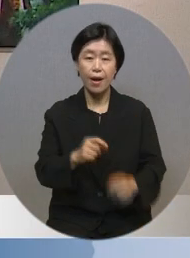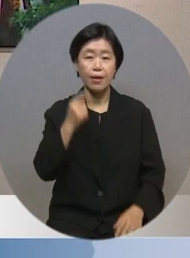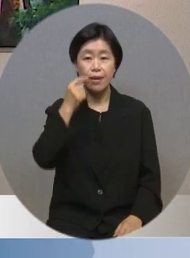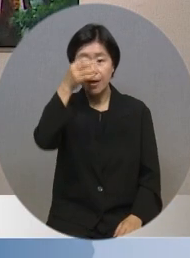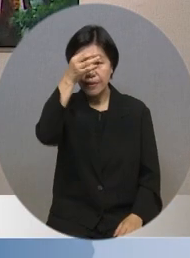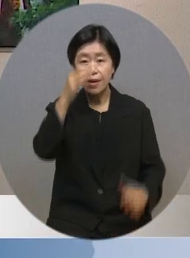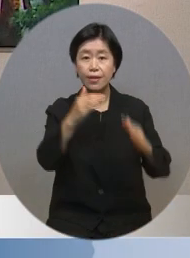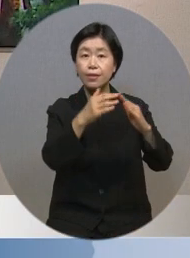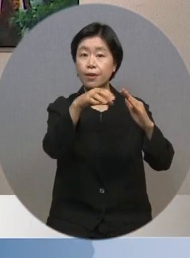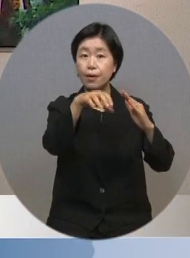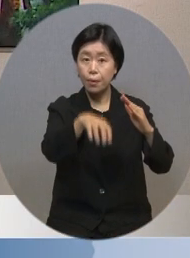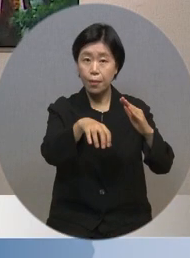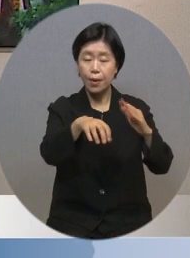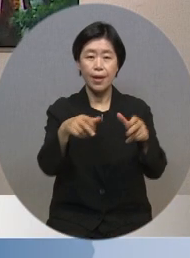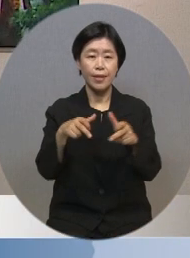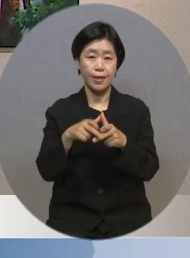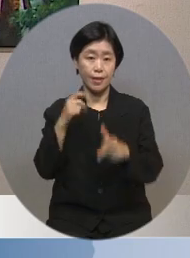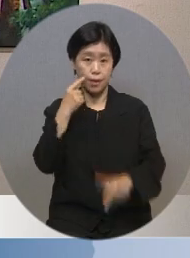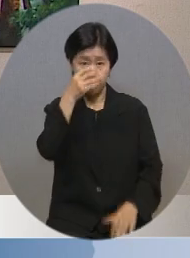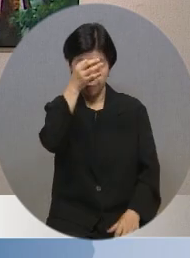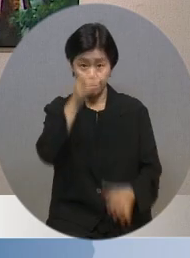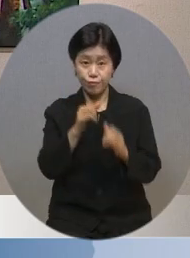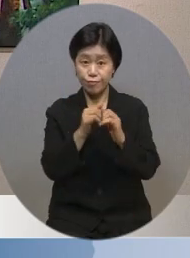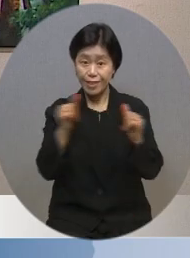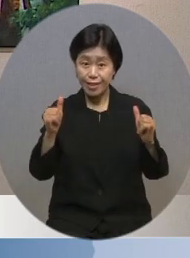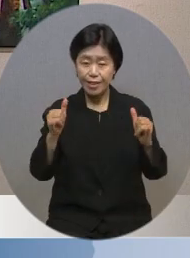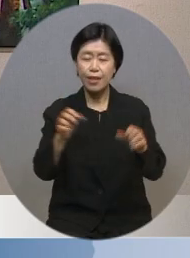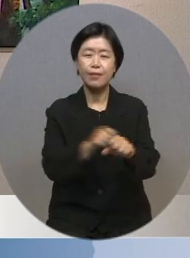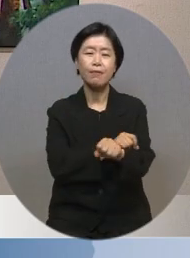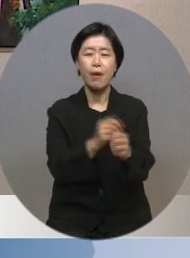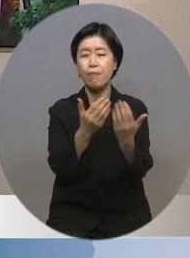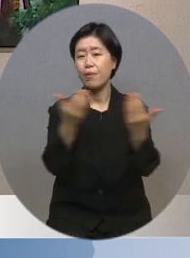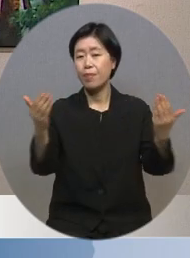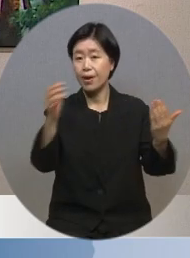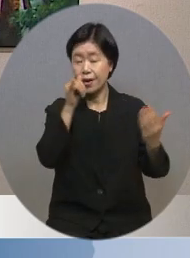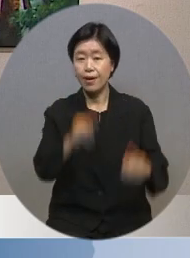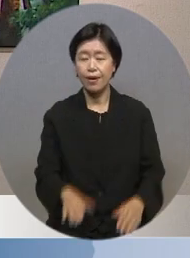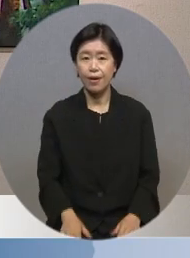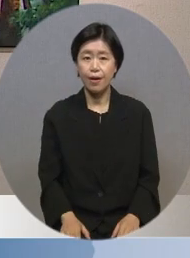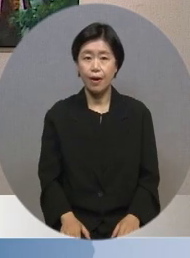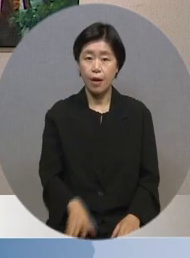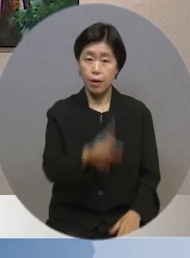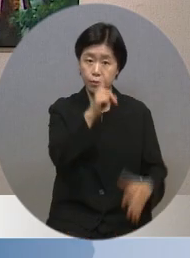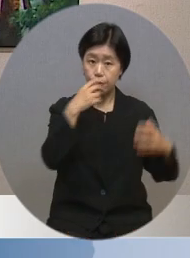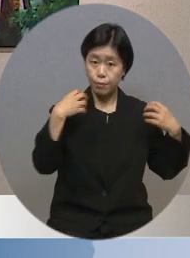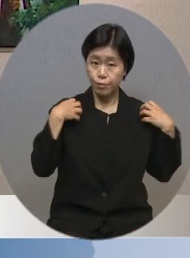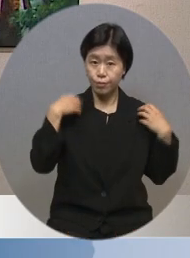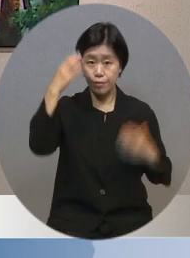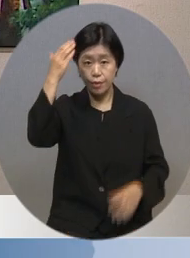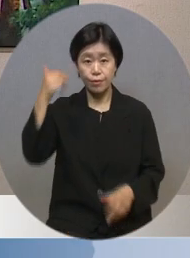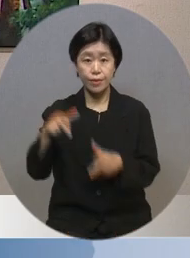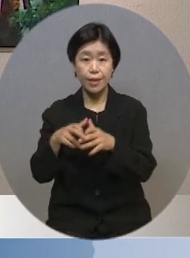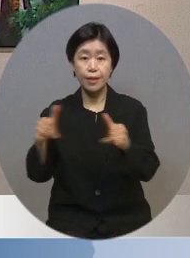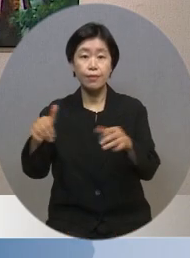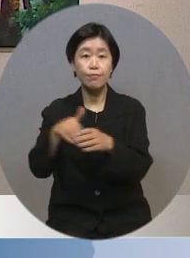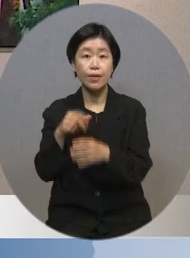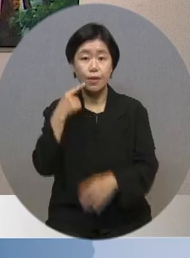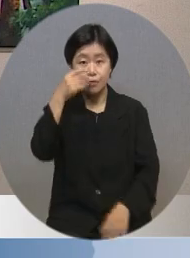한가람미술관에서 장애예술인의 아주 특별한 선물전이 열렸습니다. 문화체육관광부와